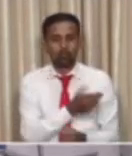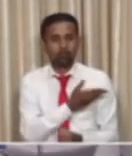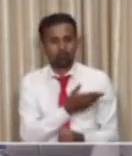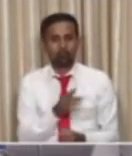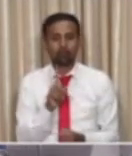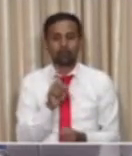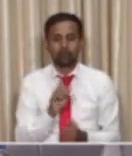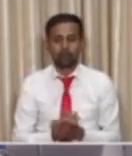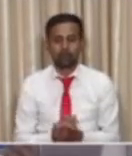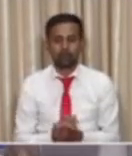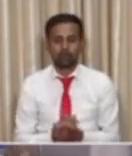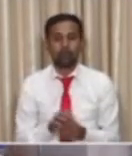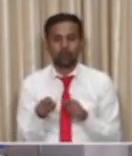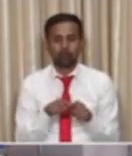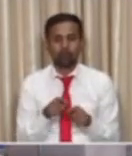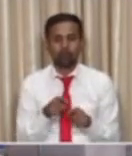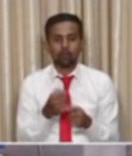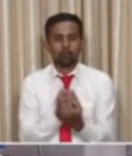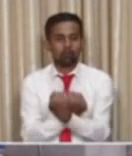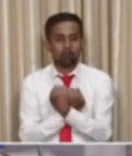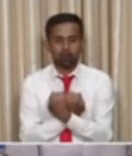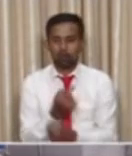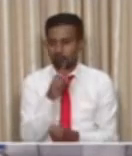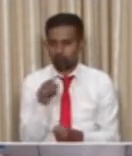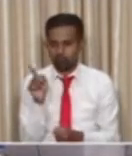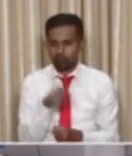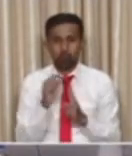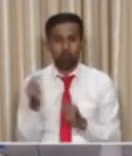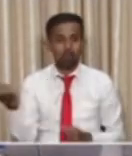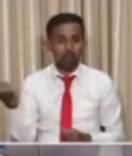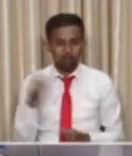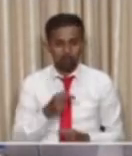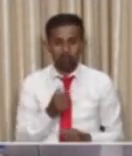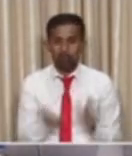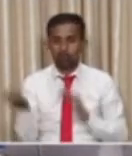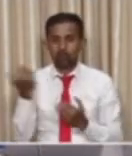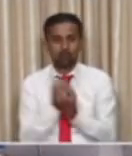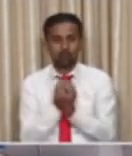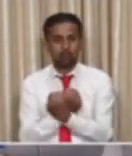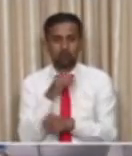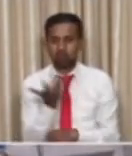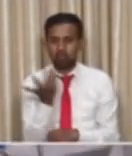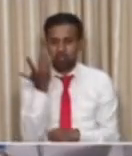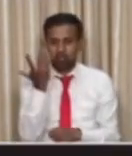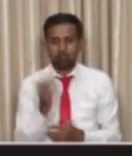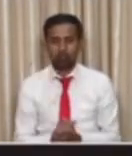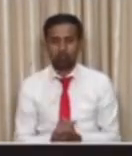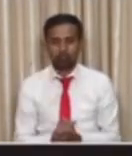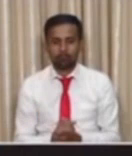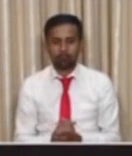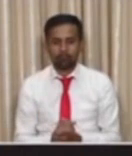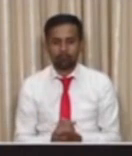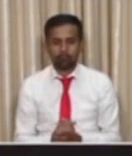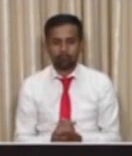විතරයි. ඉතින් ඒ වගේ පුද්ගලෙක් මේ විදිහට අත්අඩංගුවට ගැටි වැරදි පාර්ලිමේන්තුවේ එනකොටයි යනකොටයි අත්අඩංගුවට ගන්න බෑ ඔබතුමා දන්නවනේ.